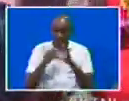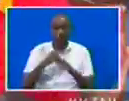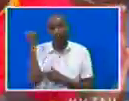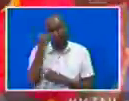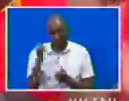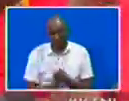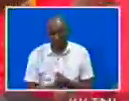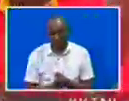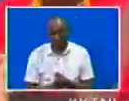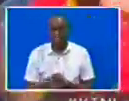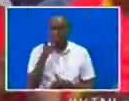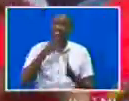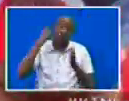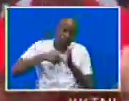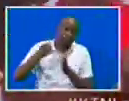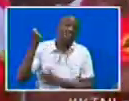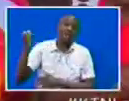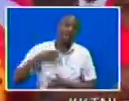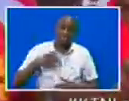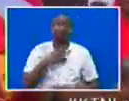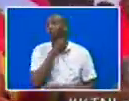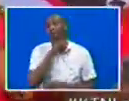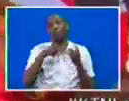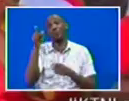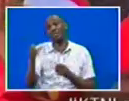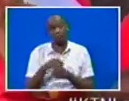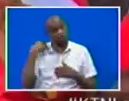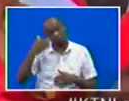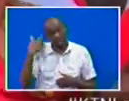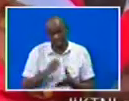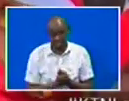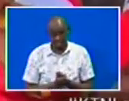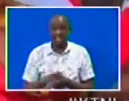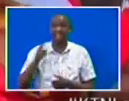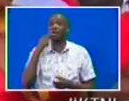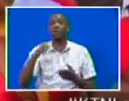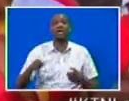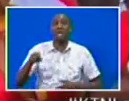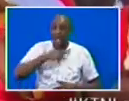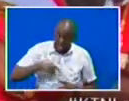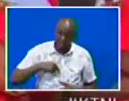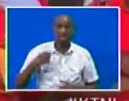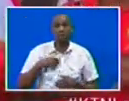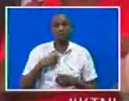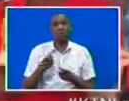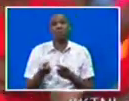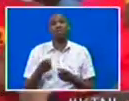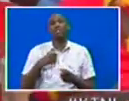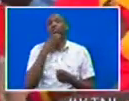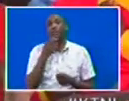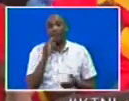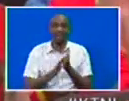Mumias. Hii factory ambao wenzetu huko wanapiga kelele kila siku ati sisi ndio tumepandisha bei ya